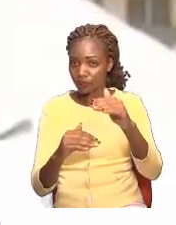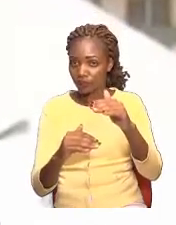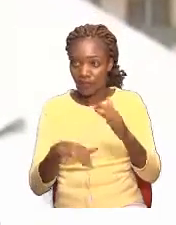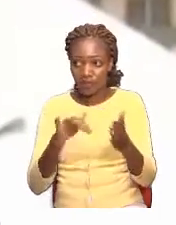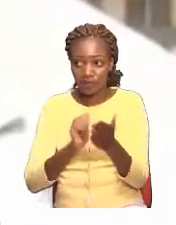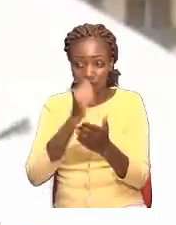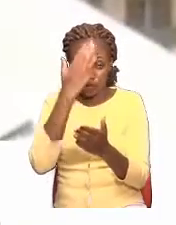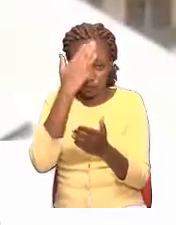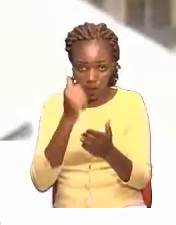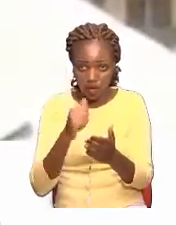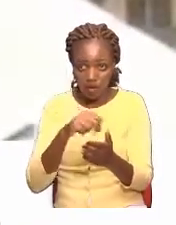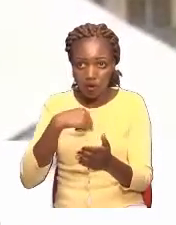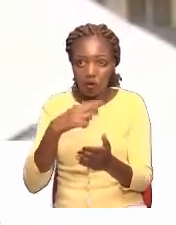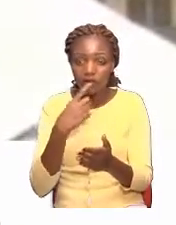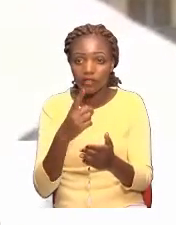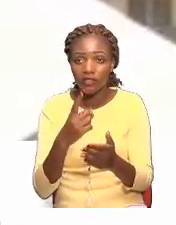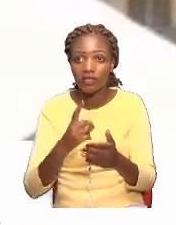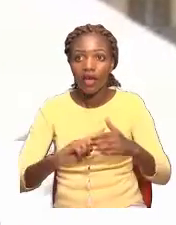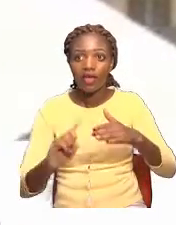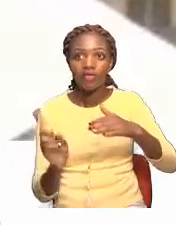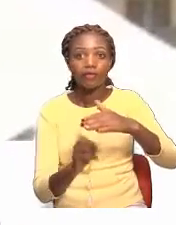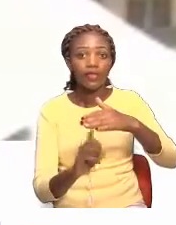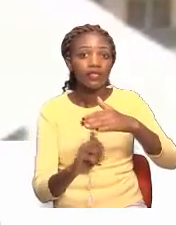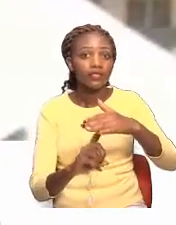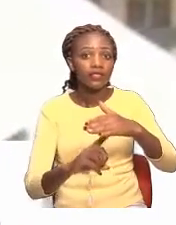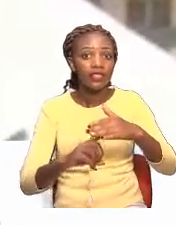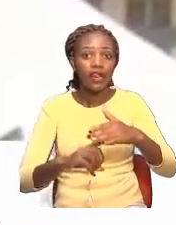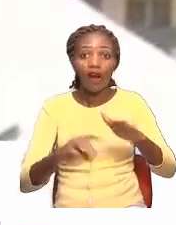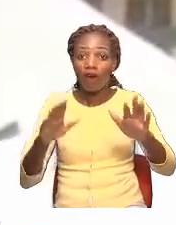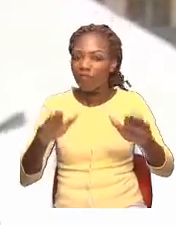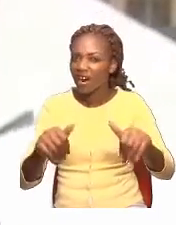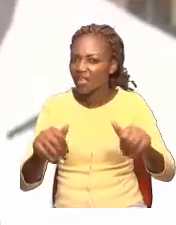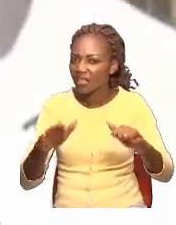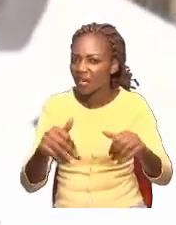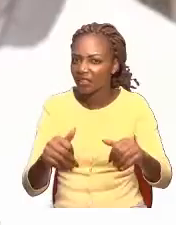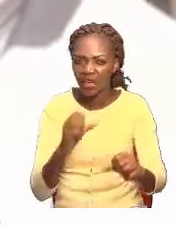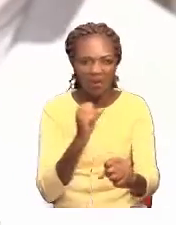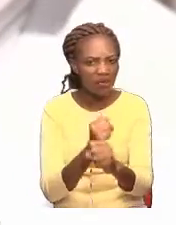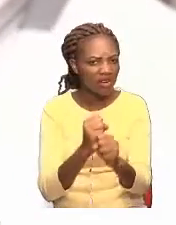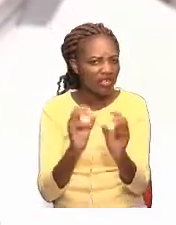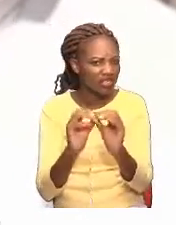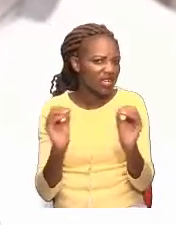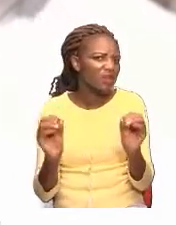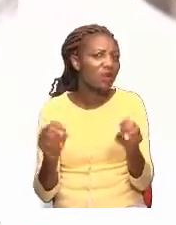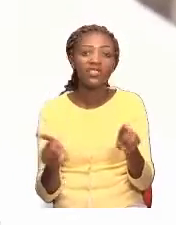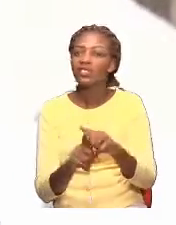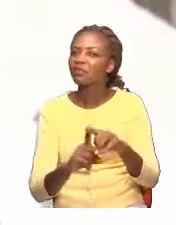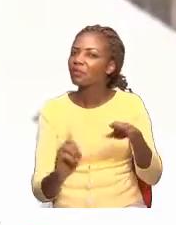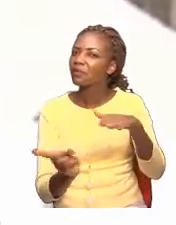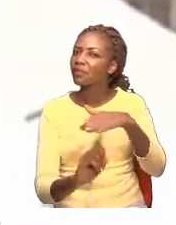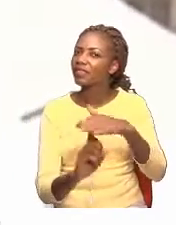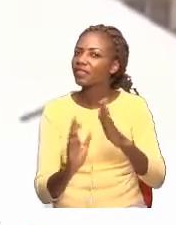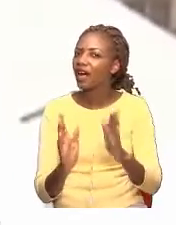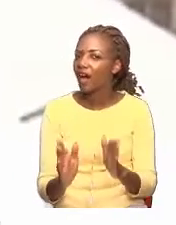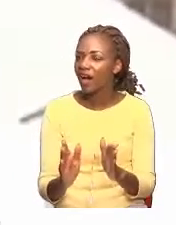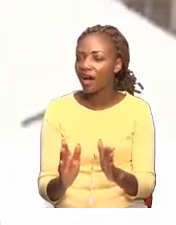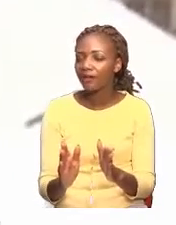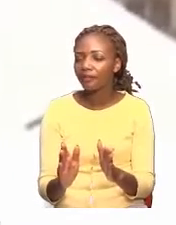tunasema wizara ya kilimo haifanyi kazi kiunjuri hafanyi kazi